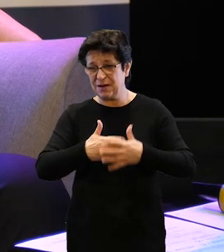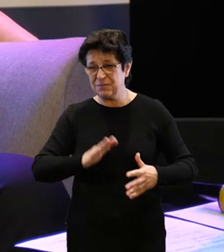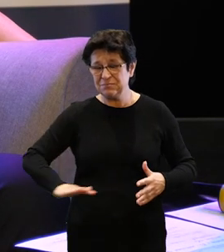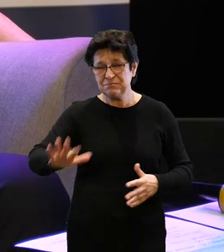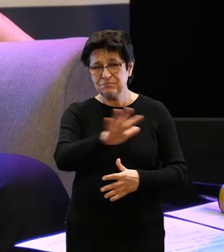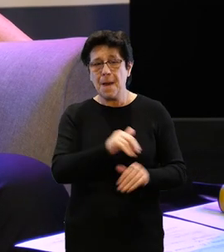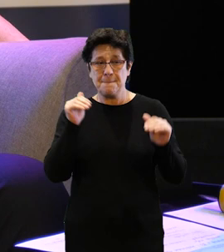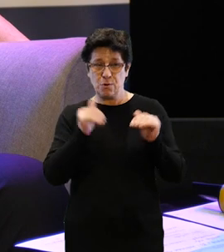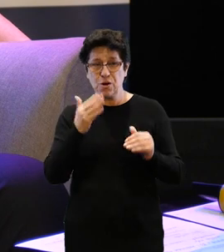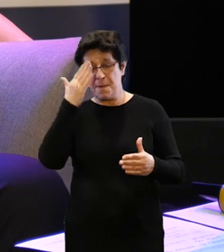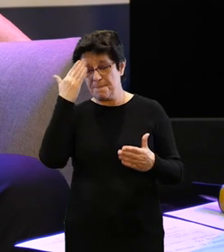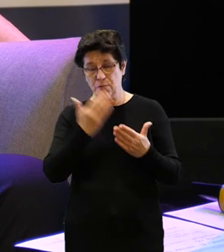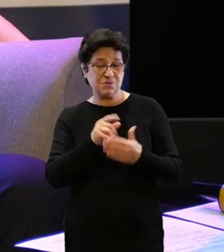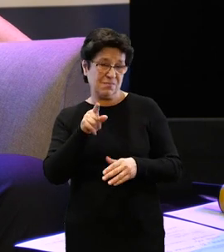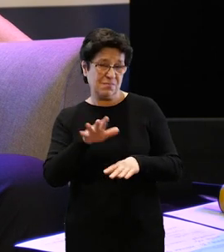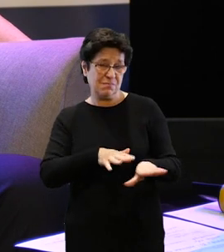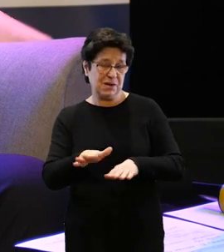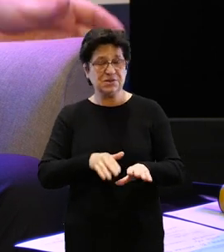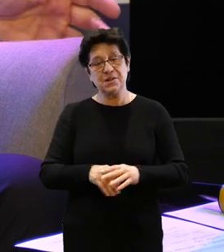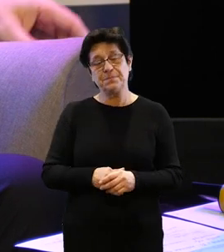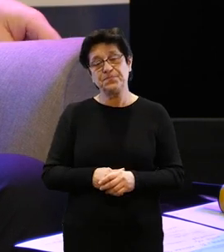poznać takie miejsca